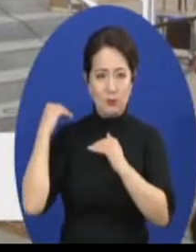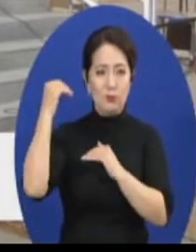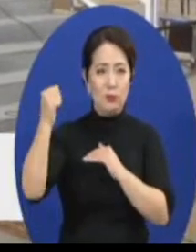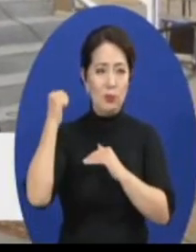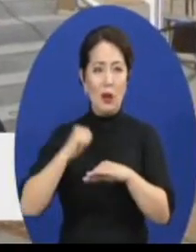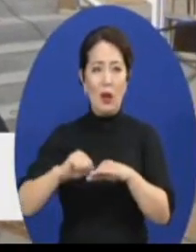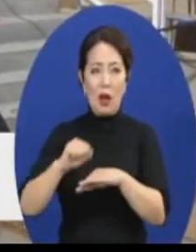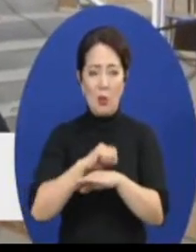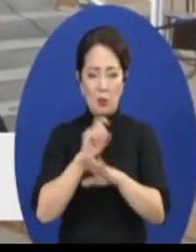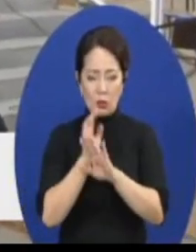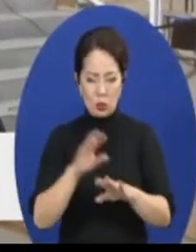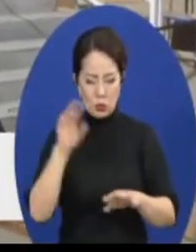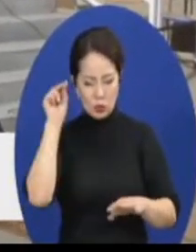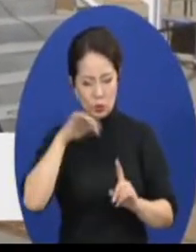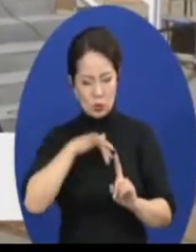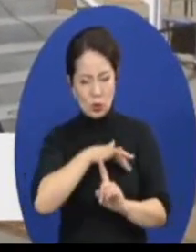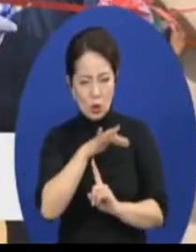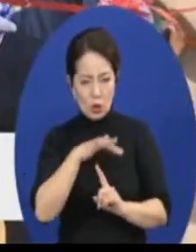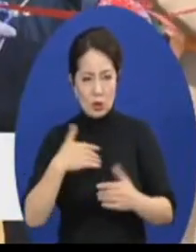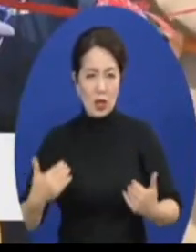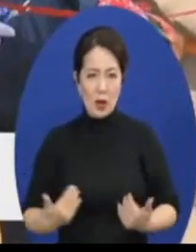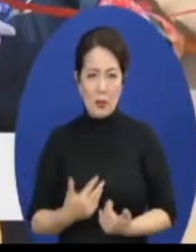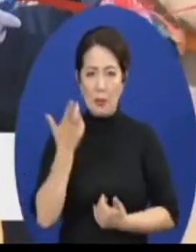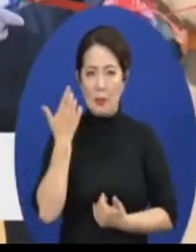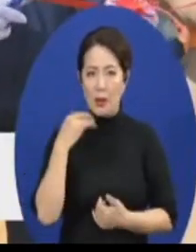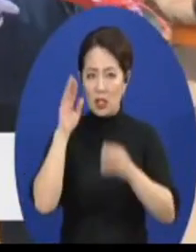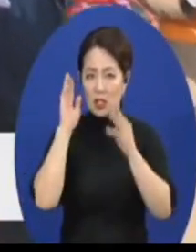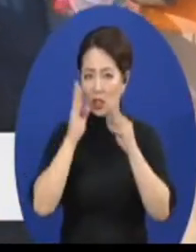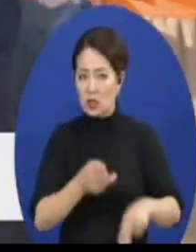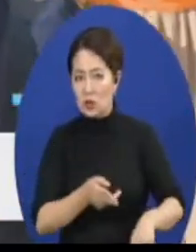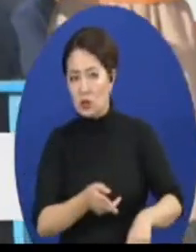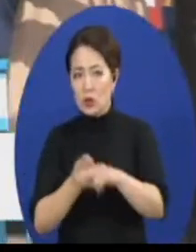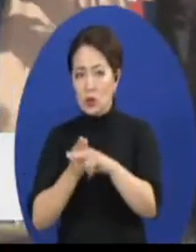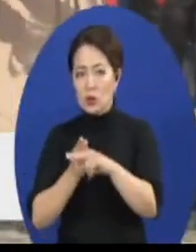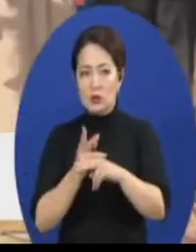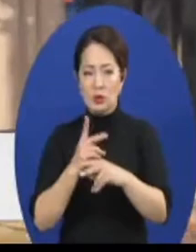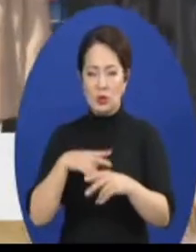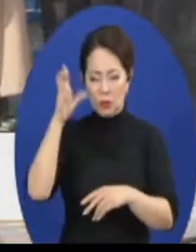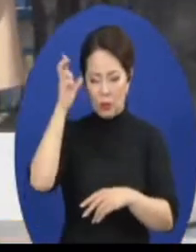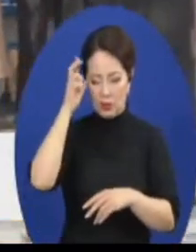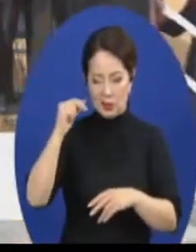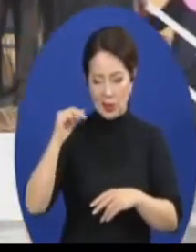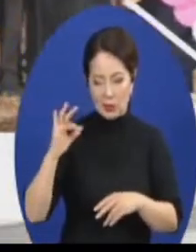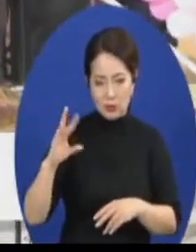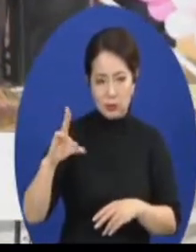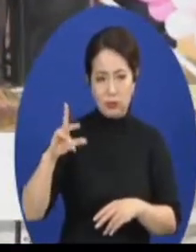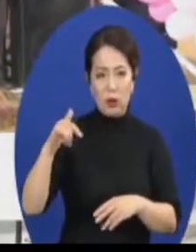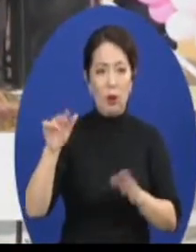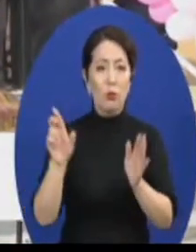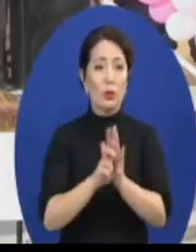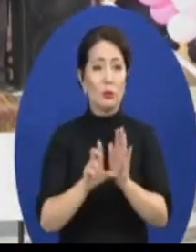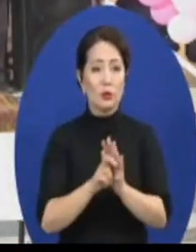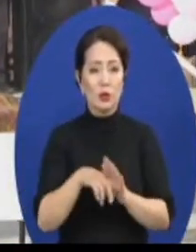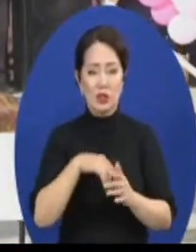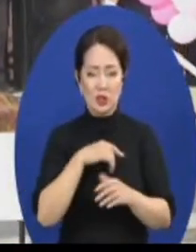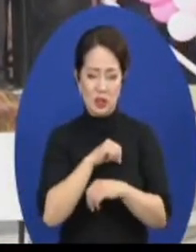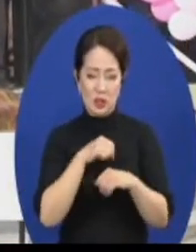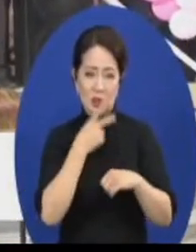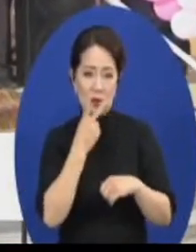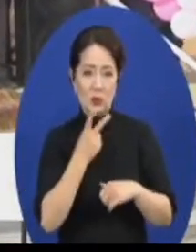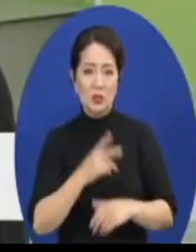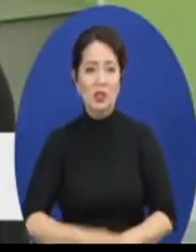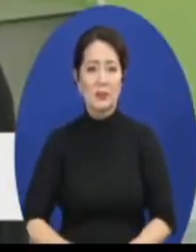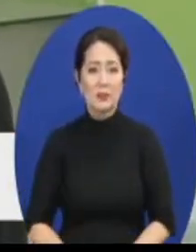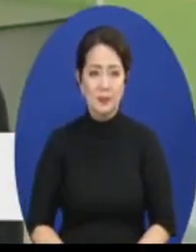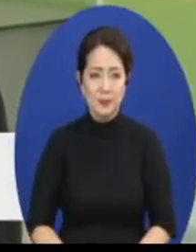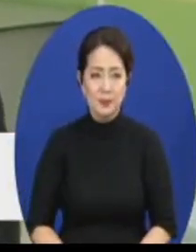тэргүүлдэг аймаг. Сурагчдын суралцах орчим, тэдний амьдрах байрыг шийдвэрснээр цаашид ч боловсролын чанараа ахиулах бүрэн боломжтой гэж нутгийн иргэд үзэж